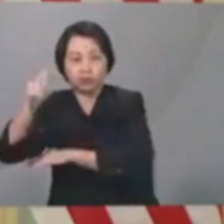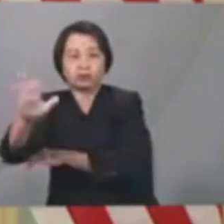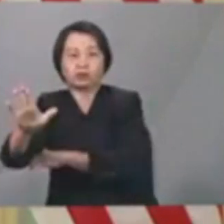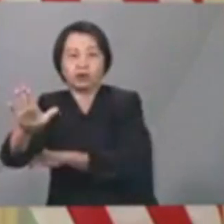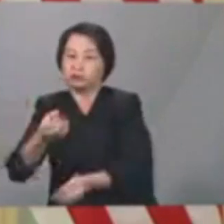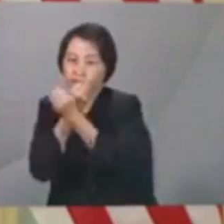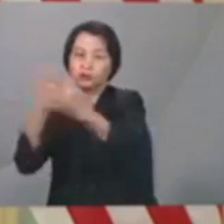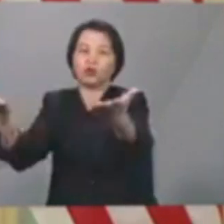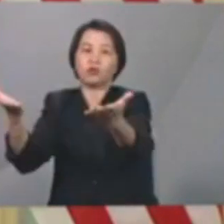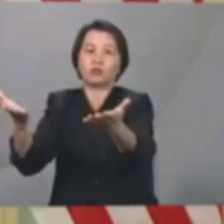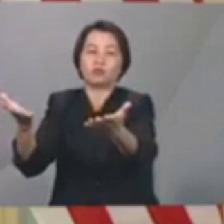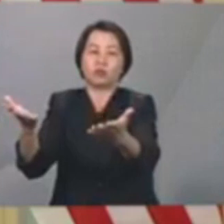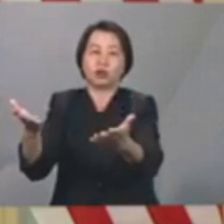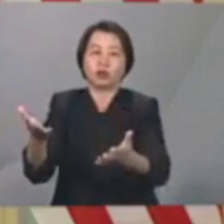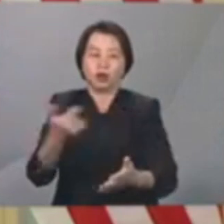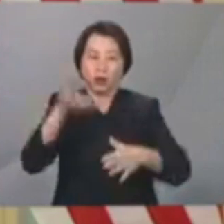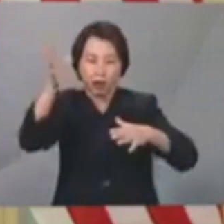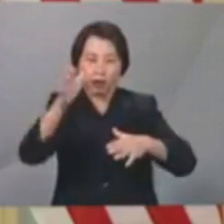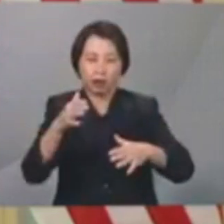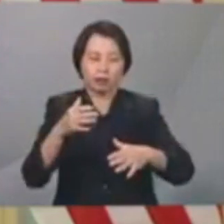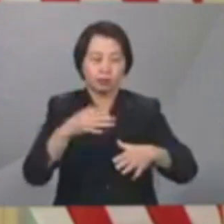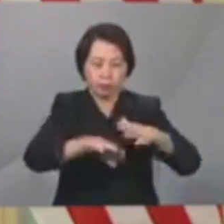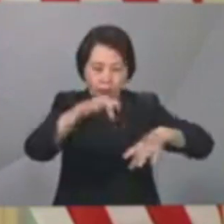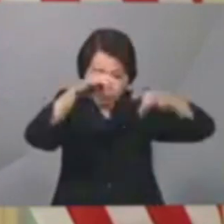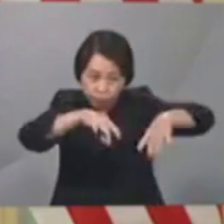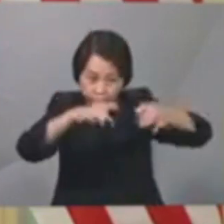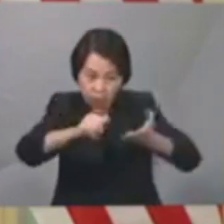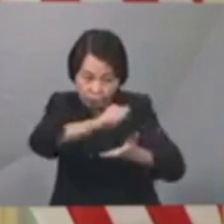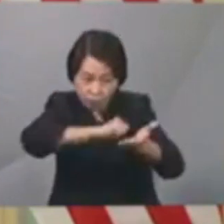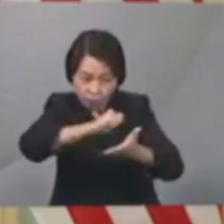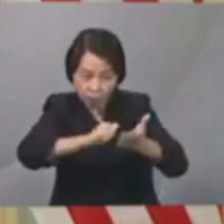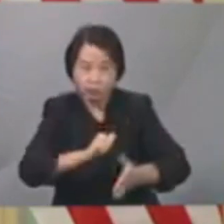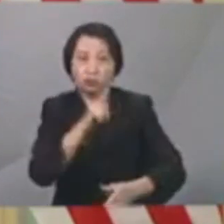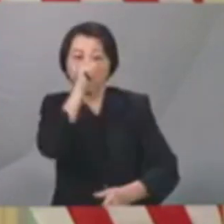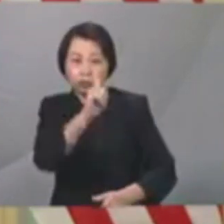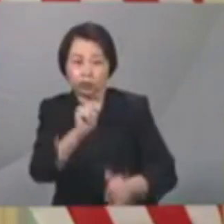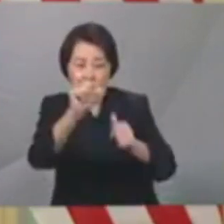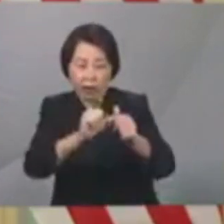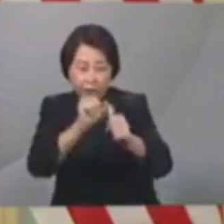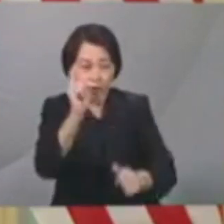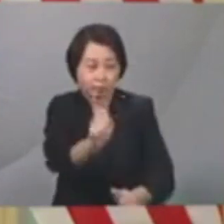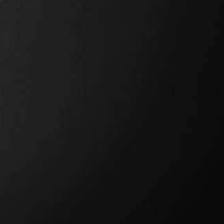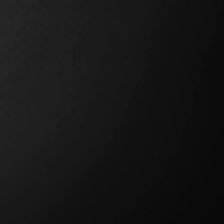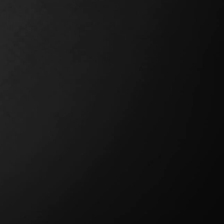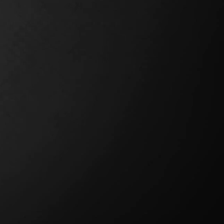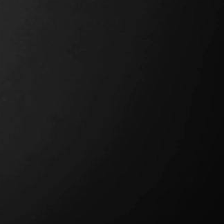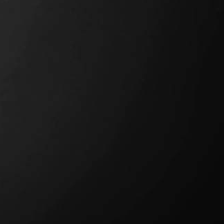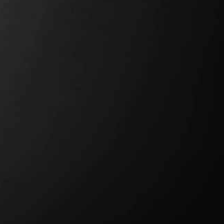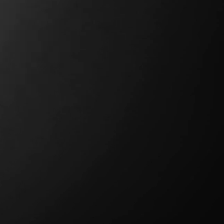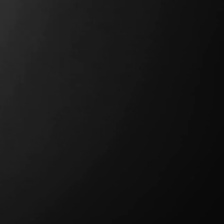kita akan lakukan ujian kesihatan dan sebagainya, saringan kesihatan supaya boleh memastikan yang benar-benar bersih.